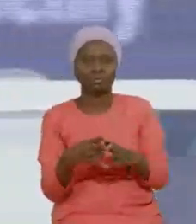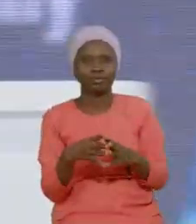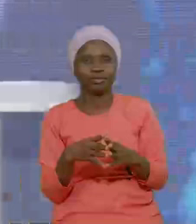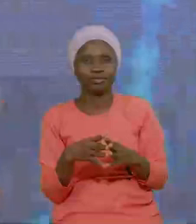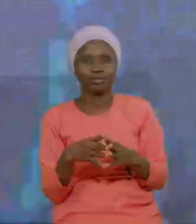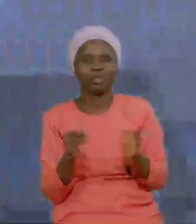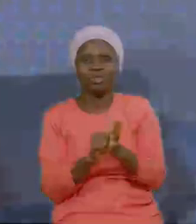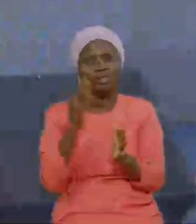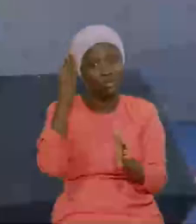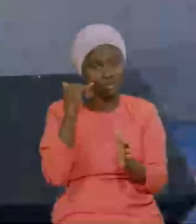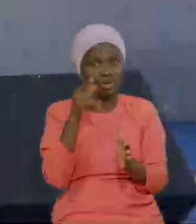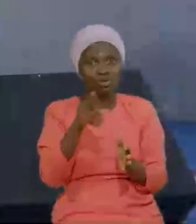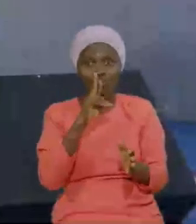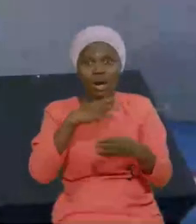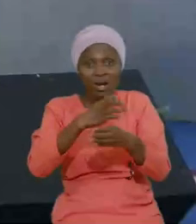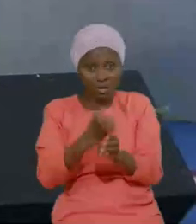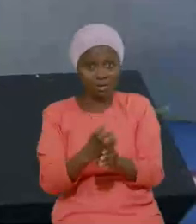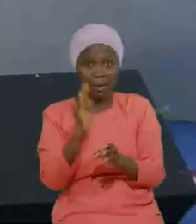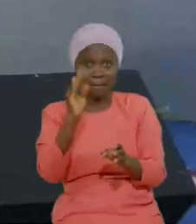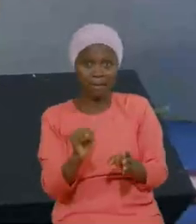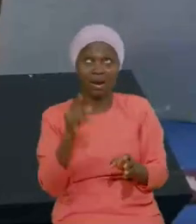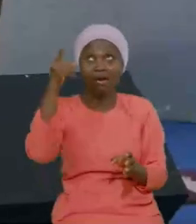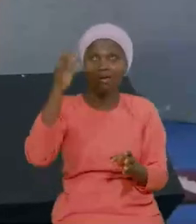S'ils sont mauvais, et toi?